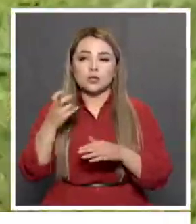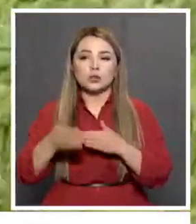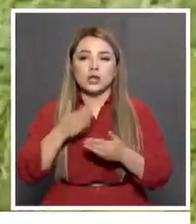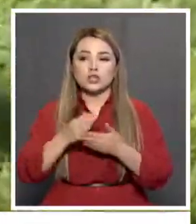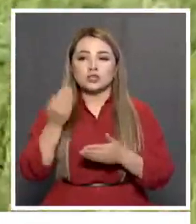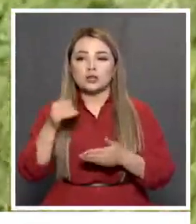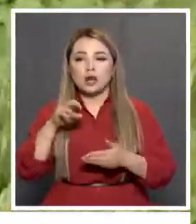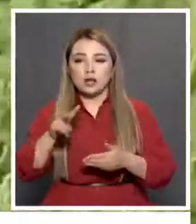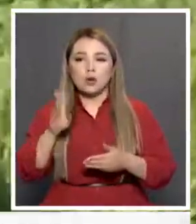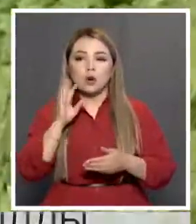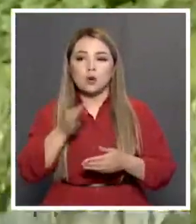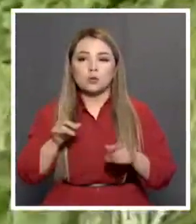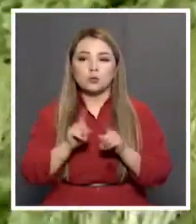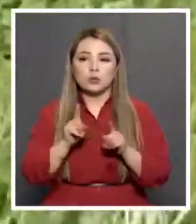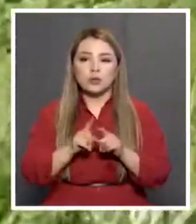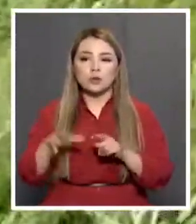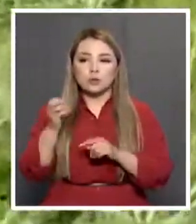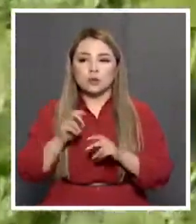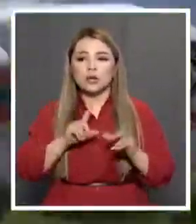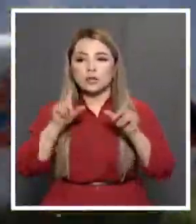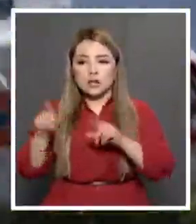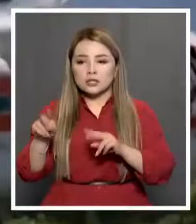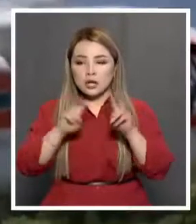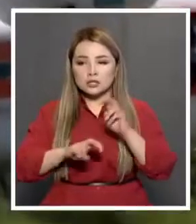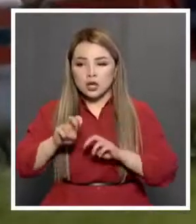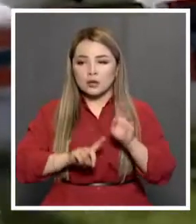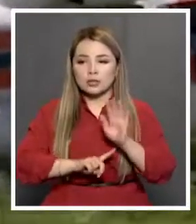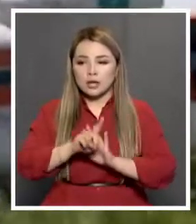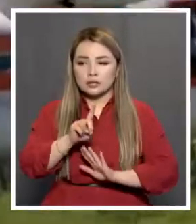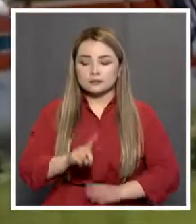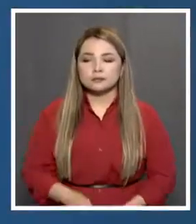мен өзендердің бойын жіті шолып шығуға кіріскен.